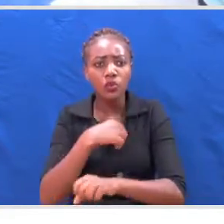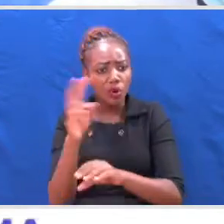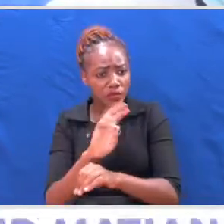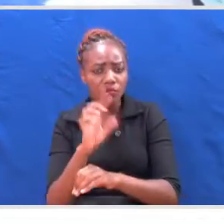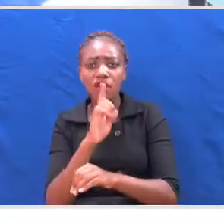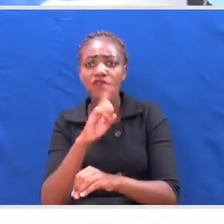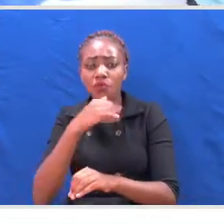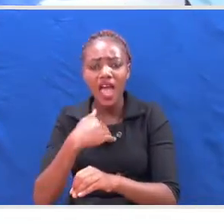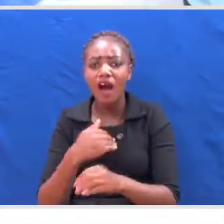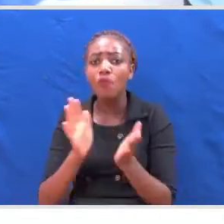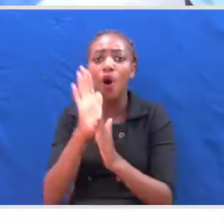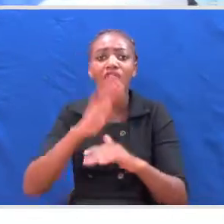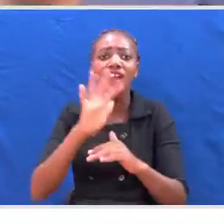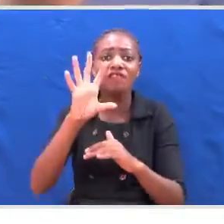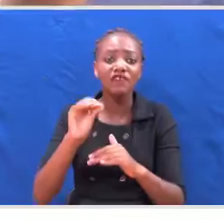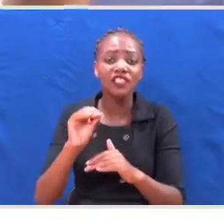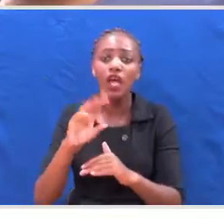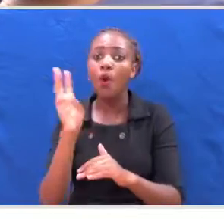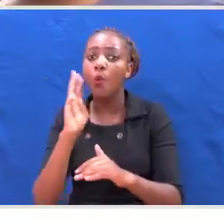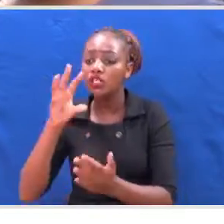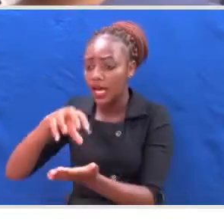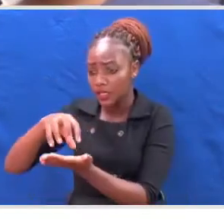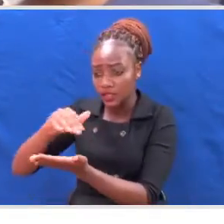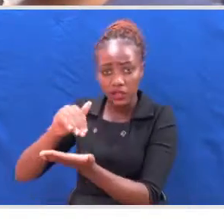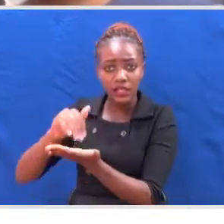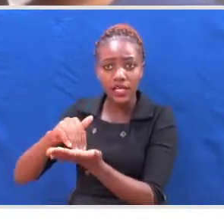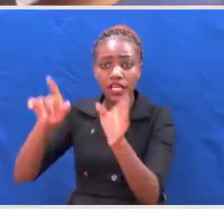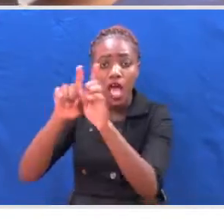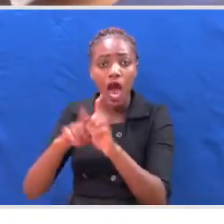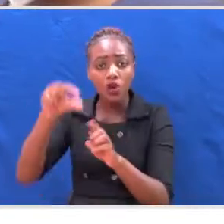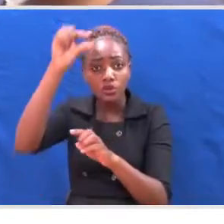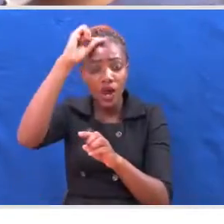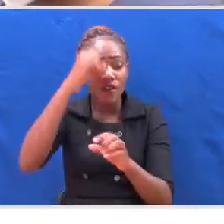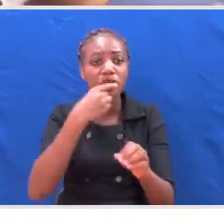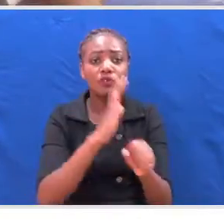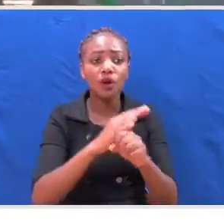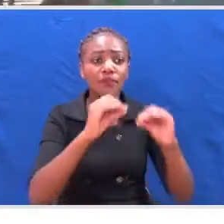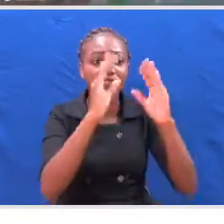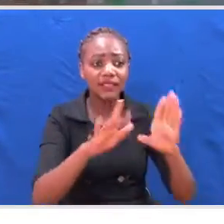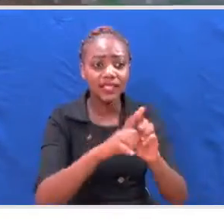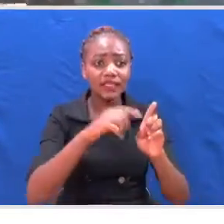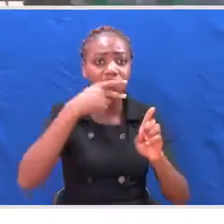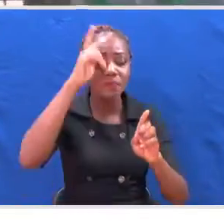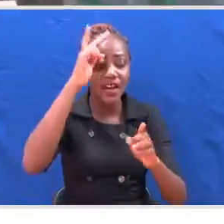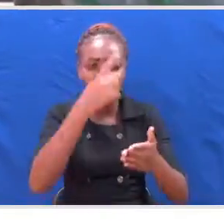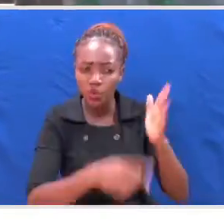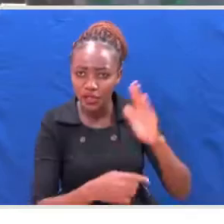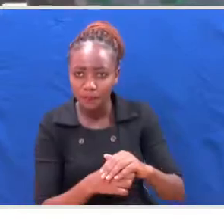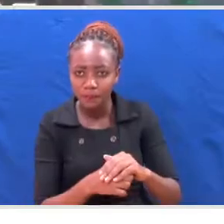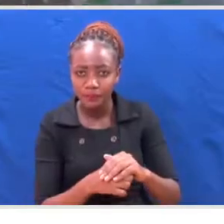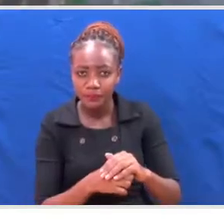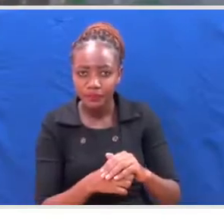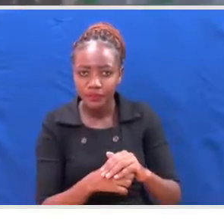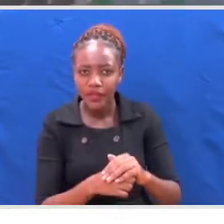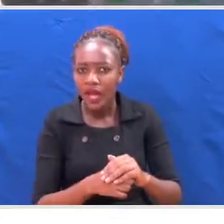hand washing points. They are ready to deal with this. Wakati huo huo, serikali imewahimiza walimu na wazazi wa wanafunzi